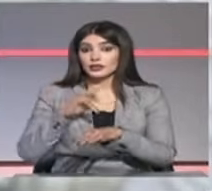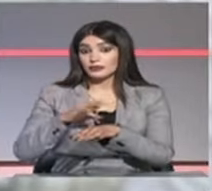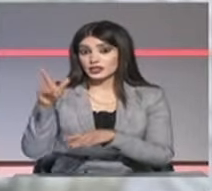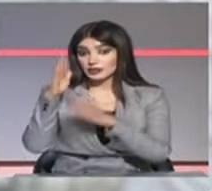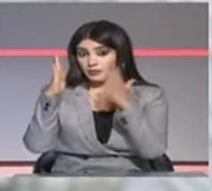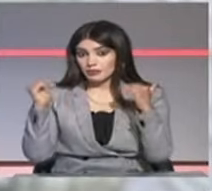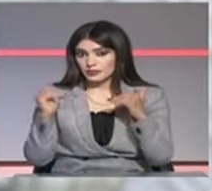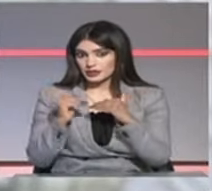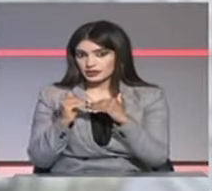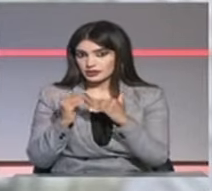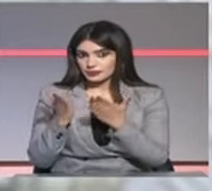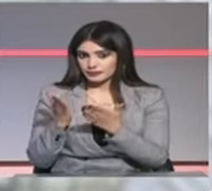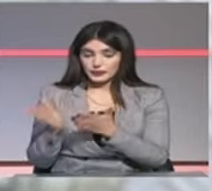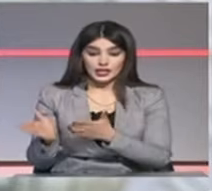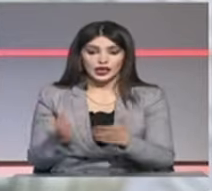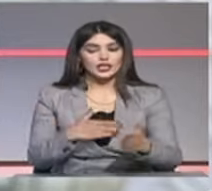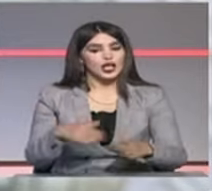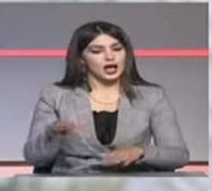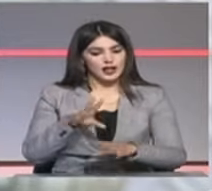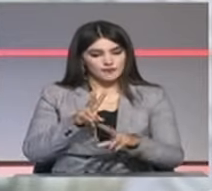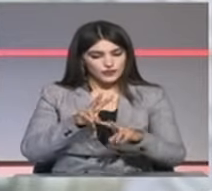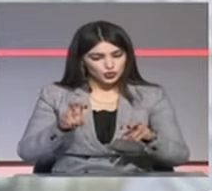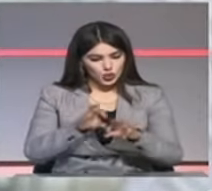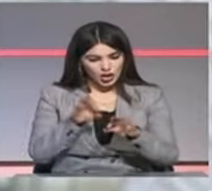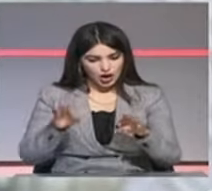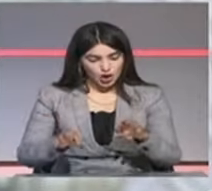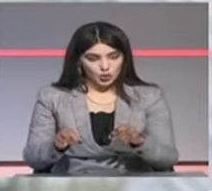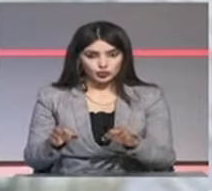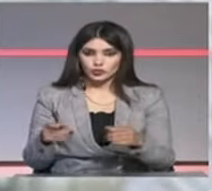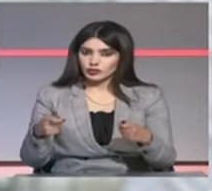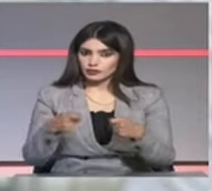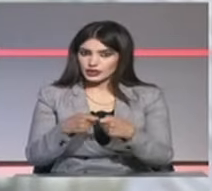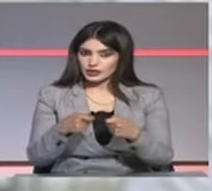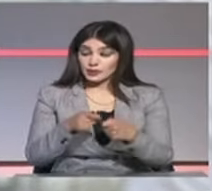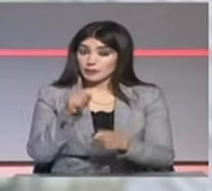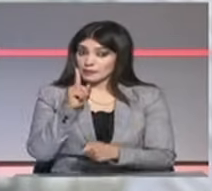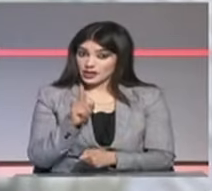نبحث عن حلول عادله ولكن